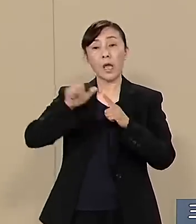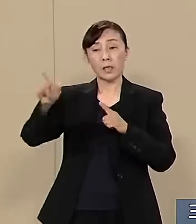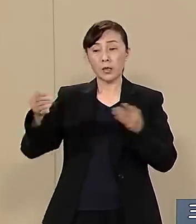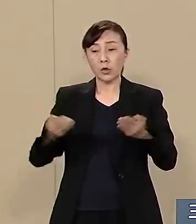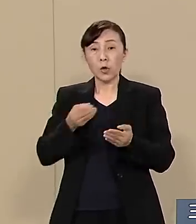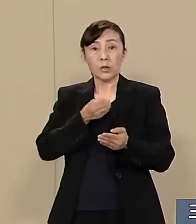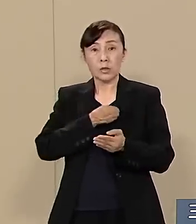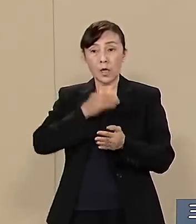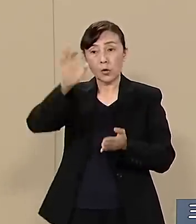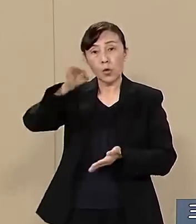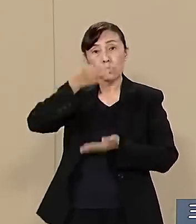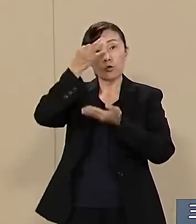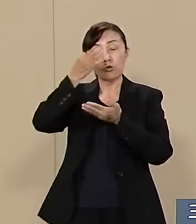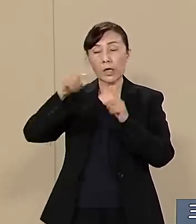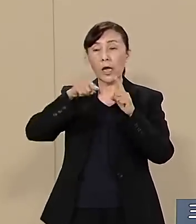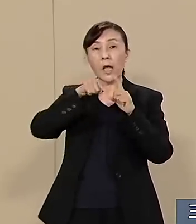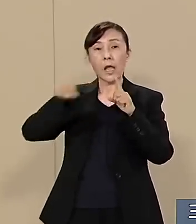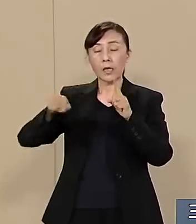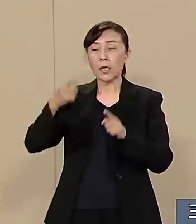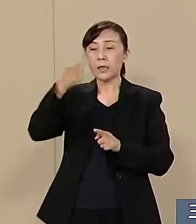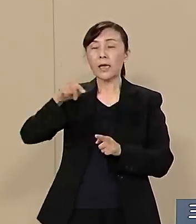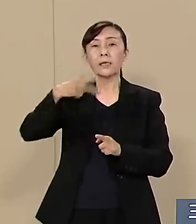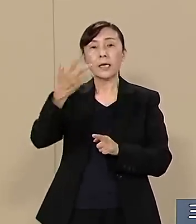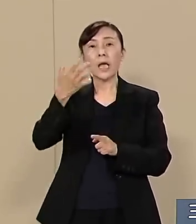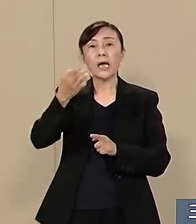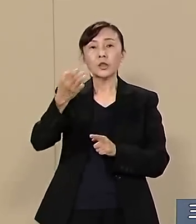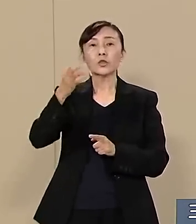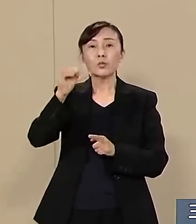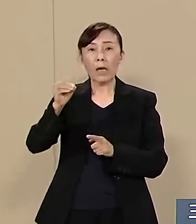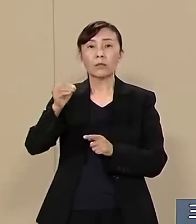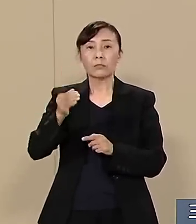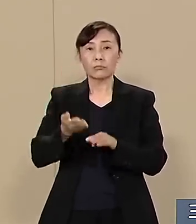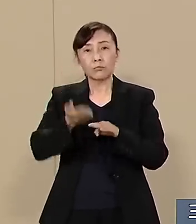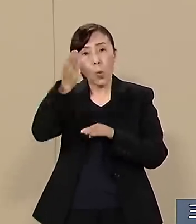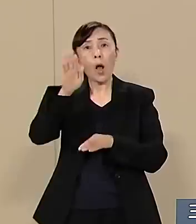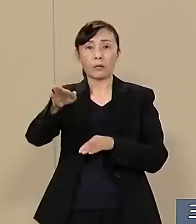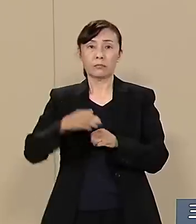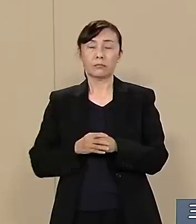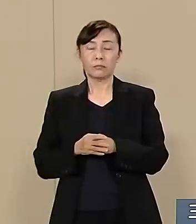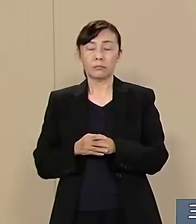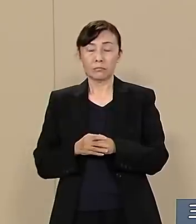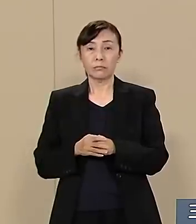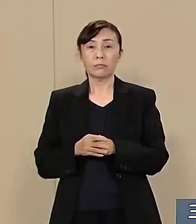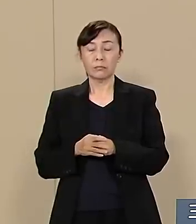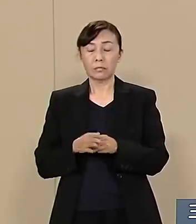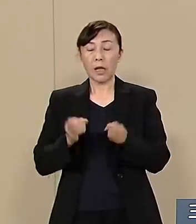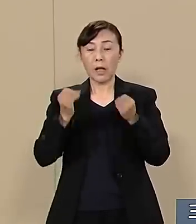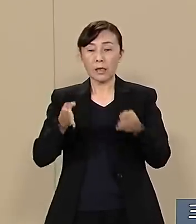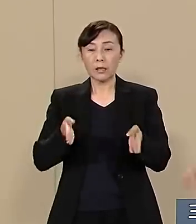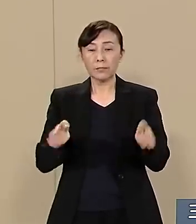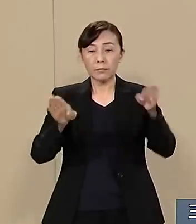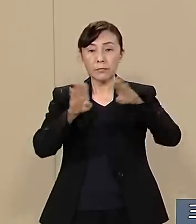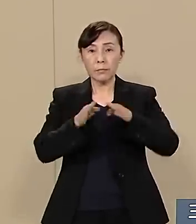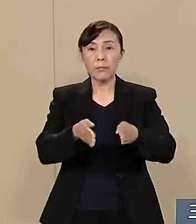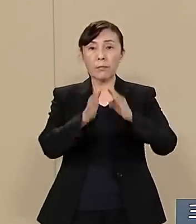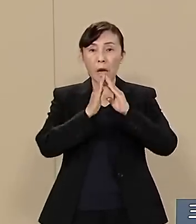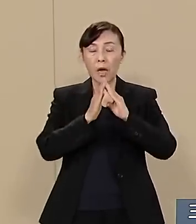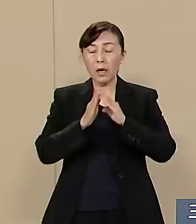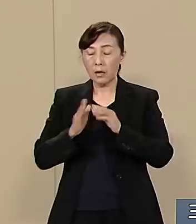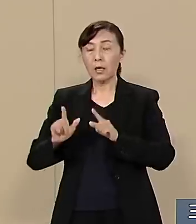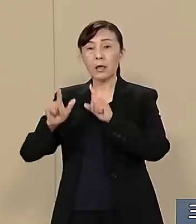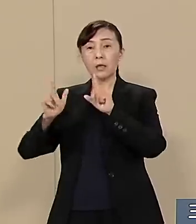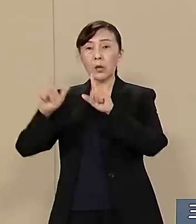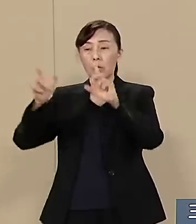職員の給料平均170080万円以上ある家でしかもな新社屋の建設費東京